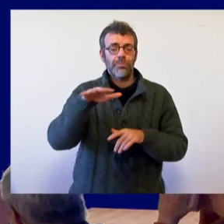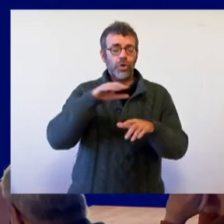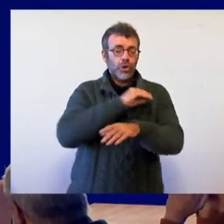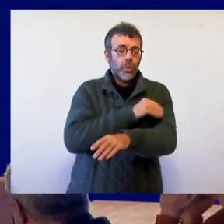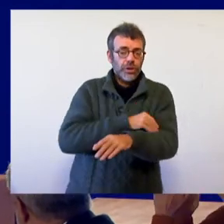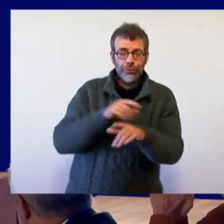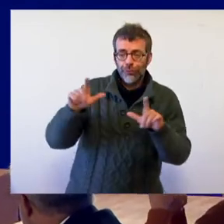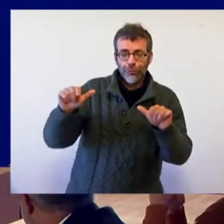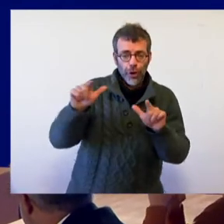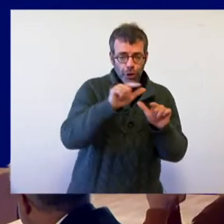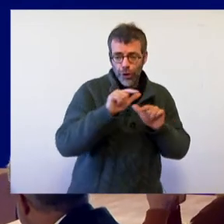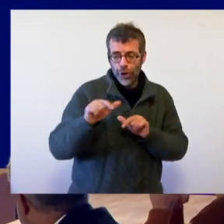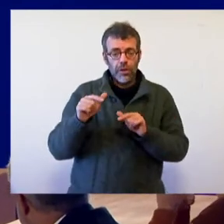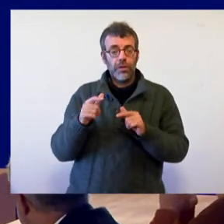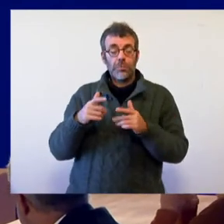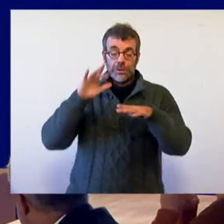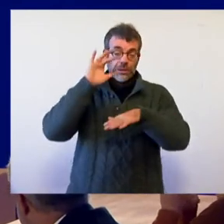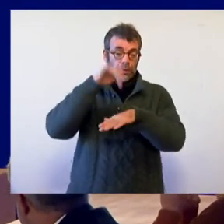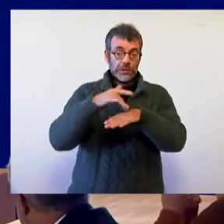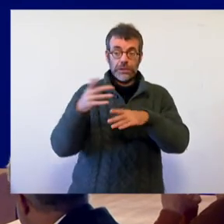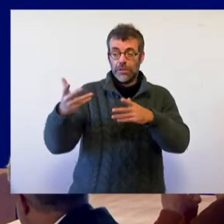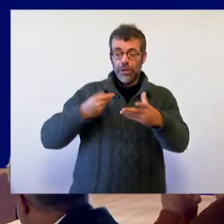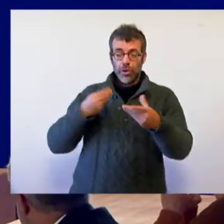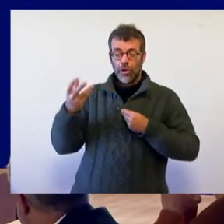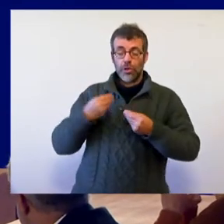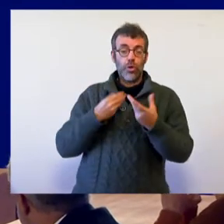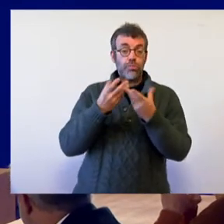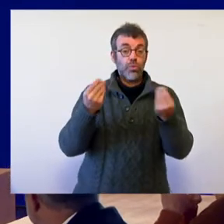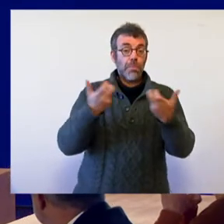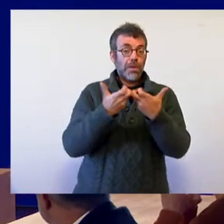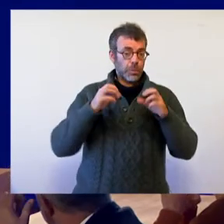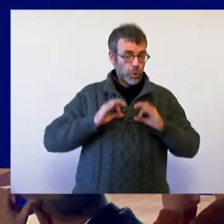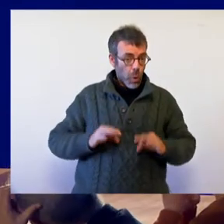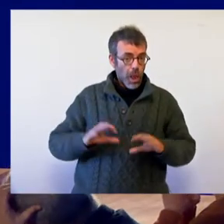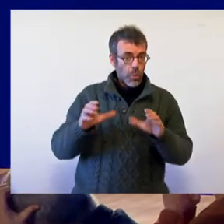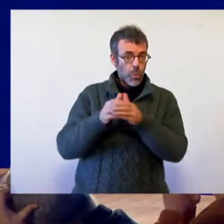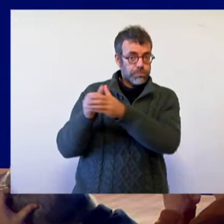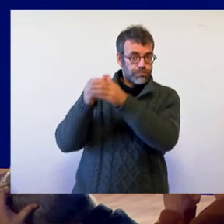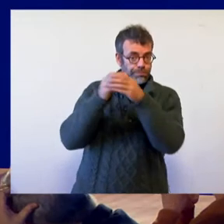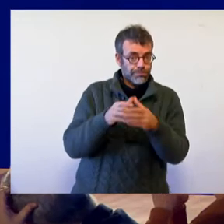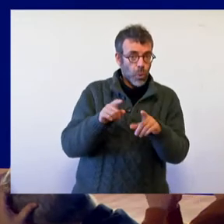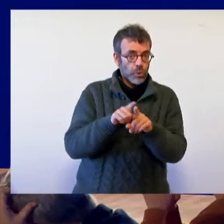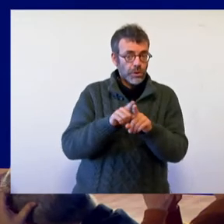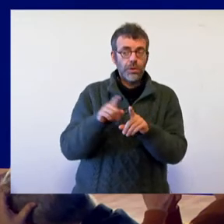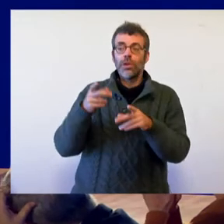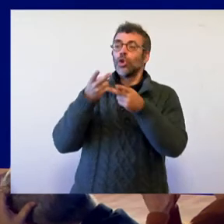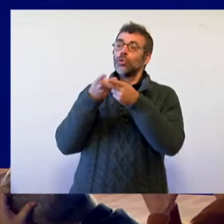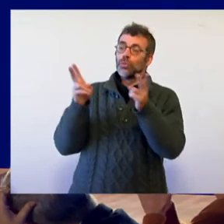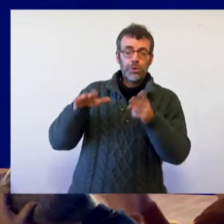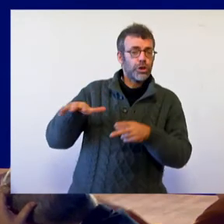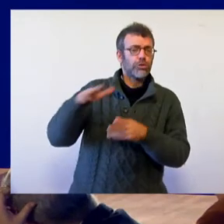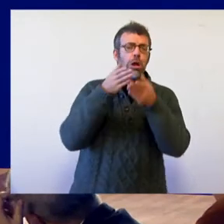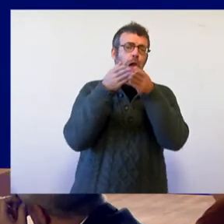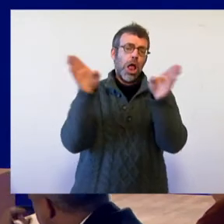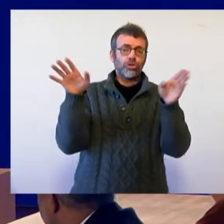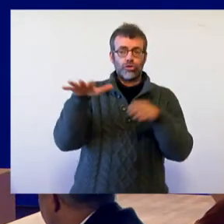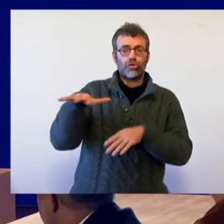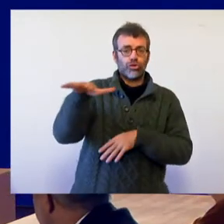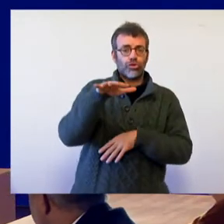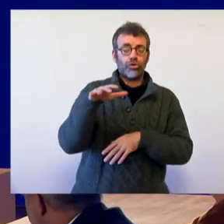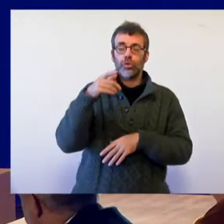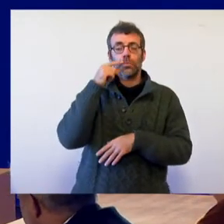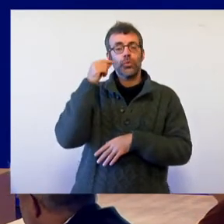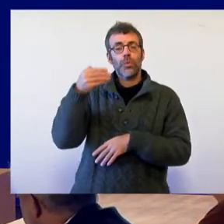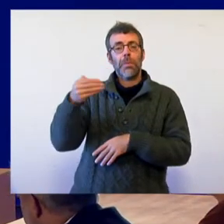accueillent ce site accueillant de nombreux scolaires, ainsi que au public que visait Hervé